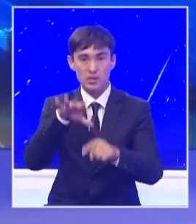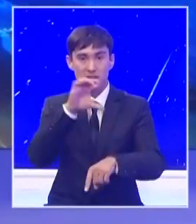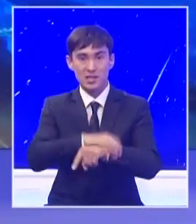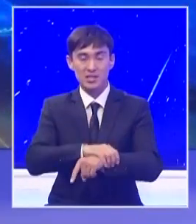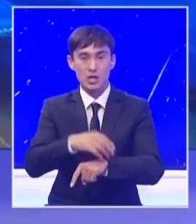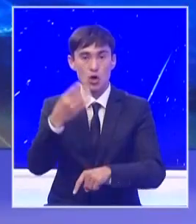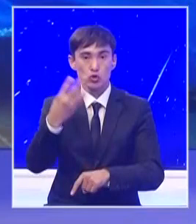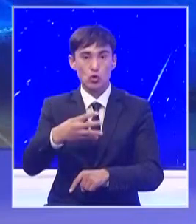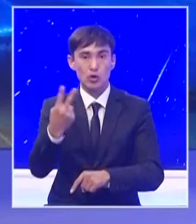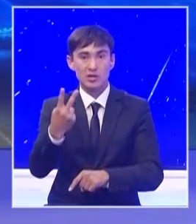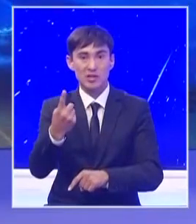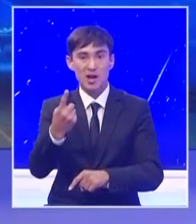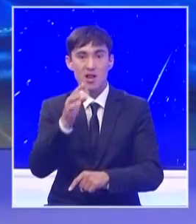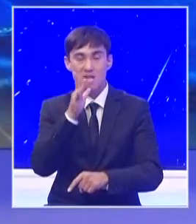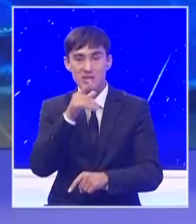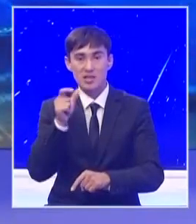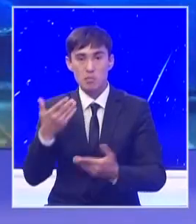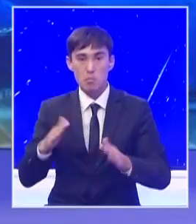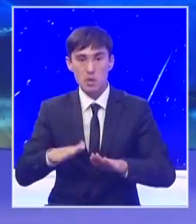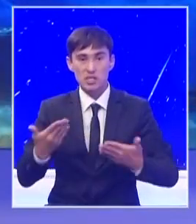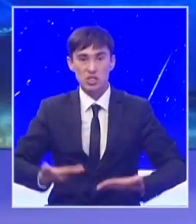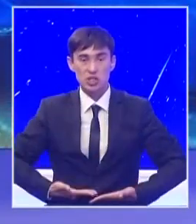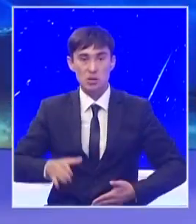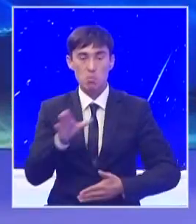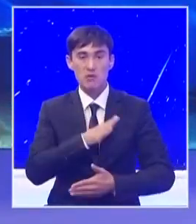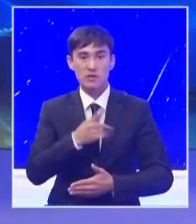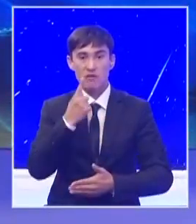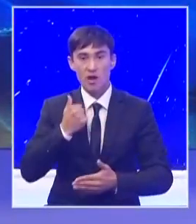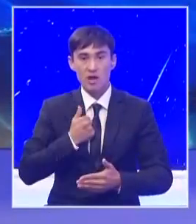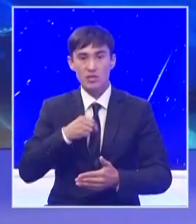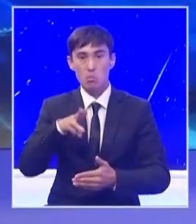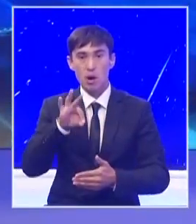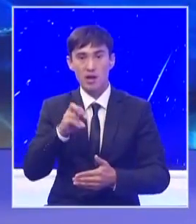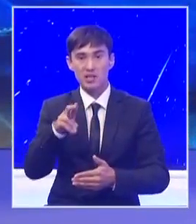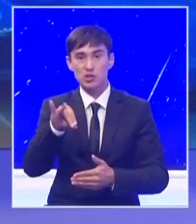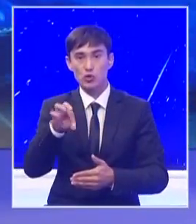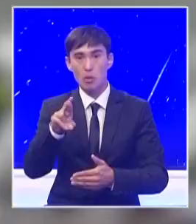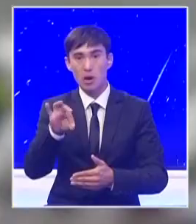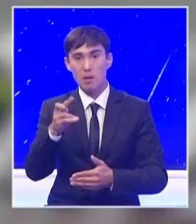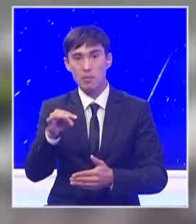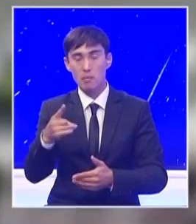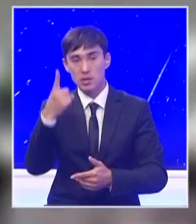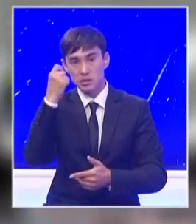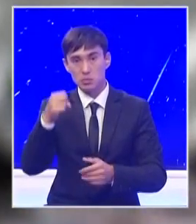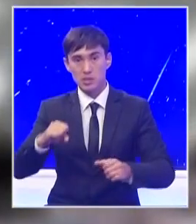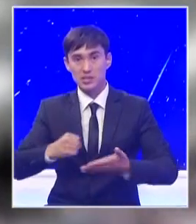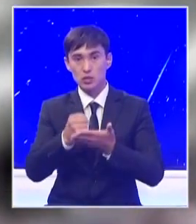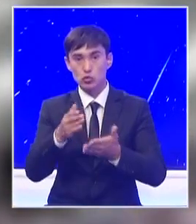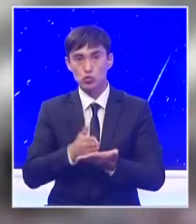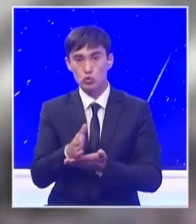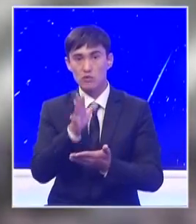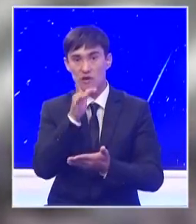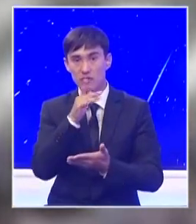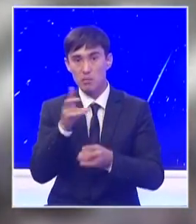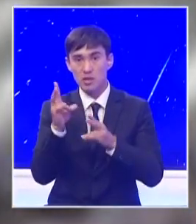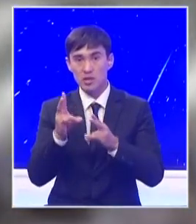оказался 41-летний местный житель, бывший военный моряк Тецуо Ямагами. По данным спасательной службы, во время транспортировки у